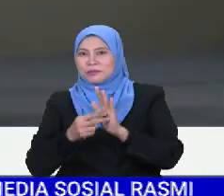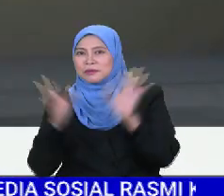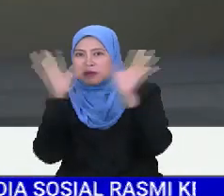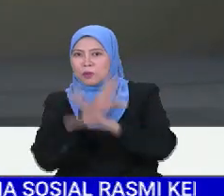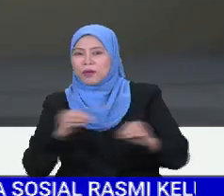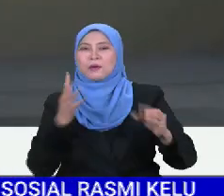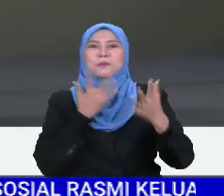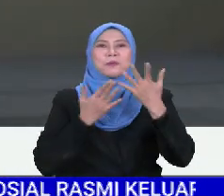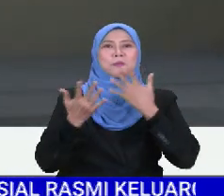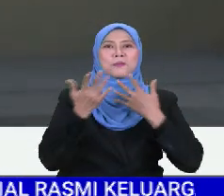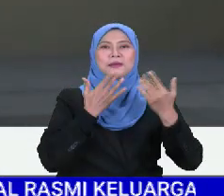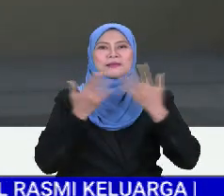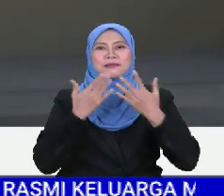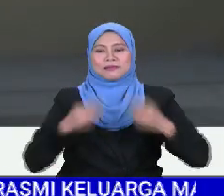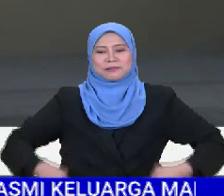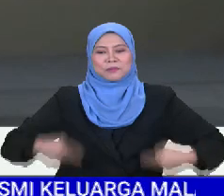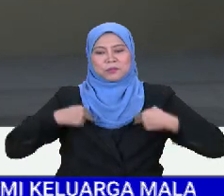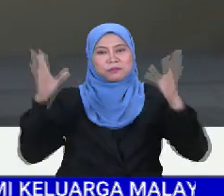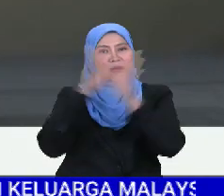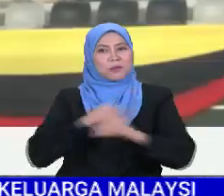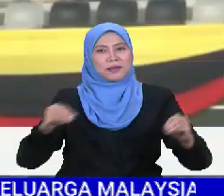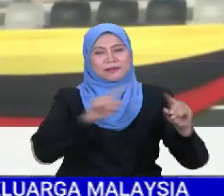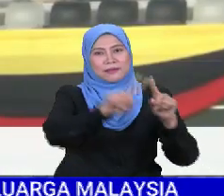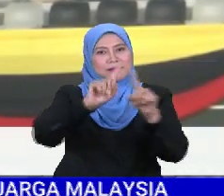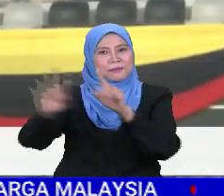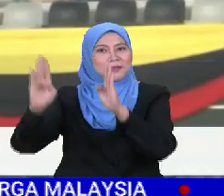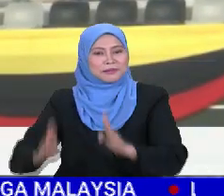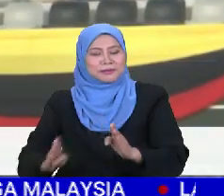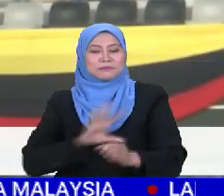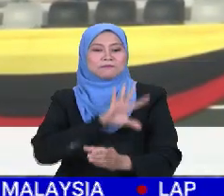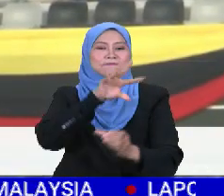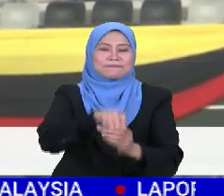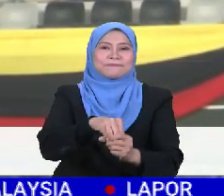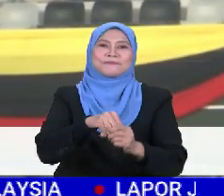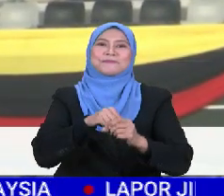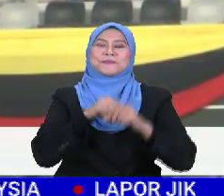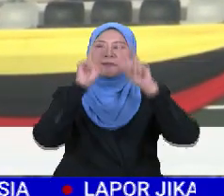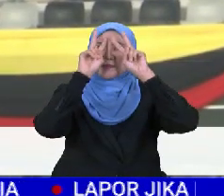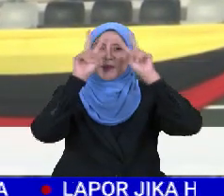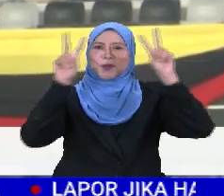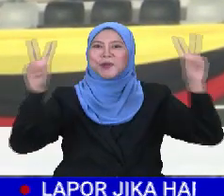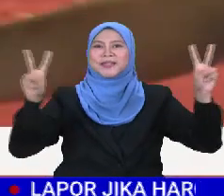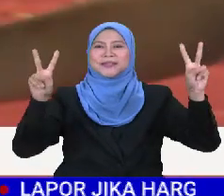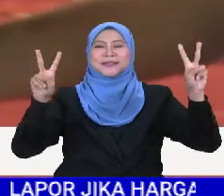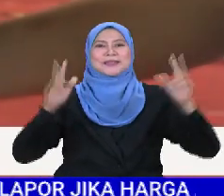itulah warna-warni kehidupan masyarakat Sarawak yang berbilang kaum tetapi hidup dalam suasana penuh harmoni. Itu yang pertama.